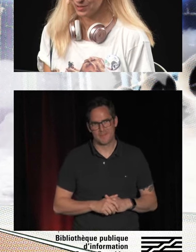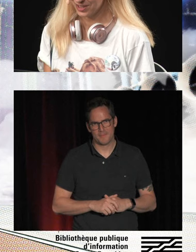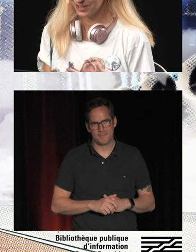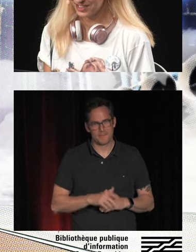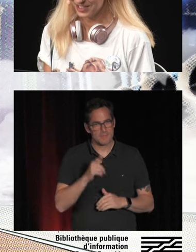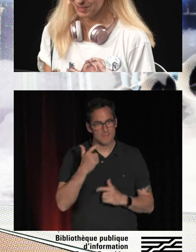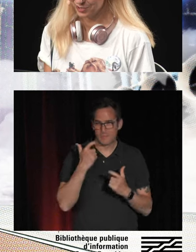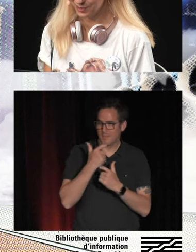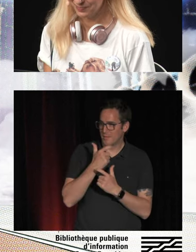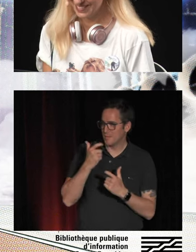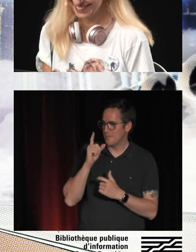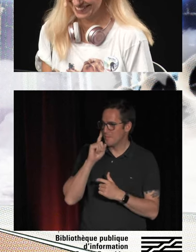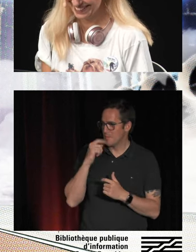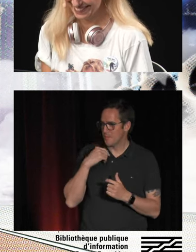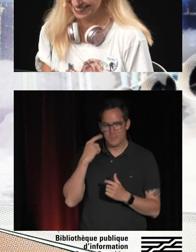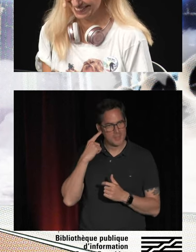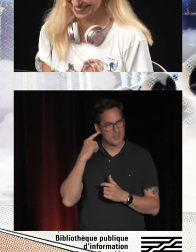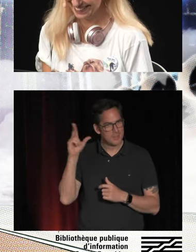Je sais pas pourquoi tu rigoles, Nitzel, mais je t'entends.